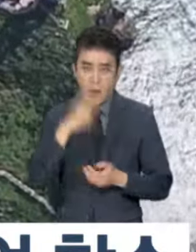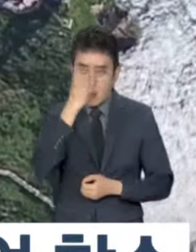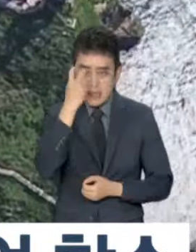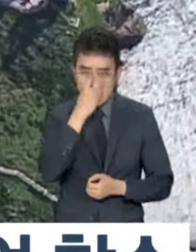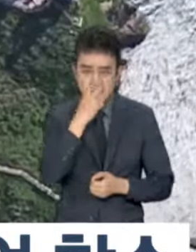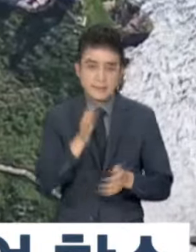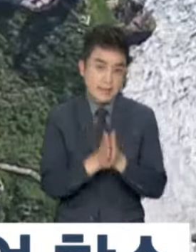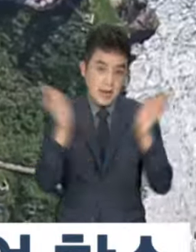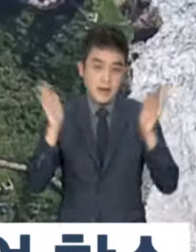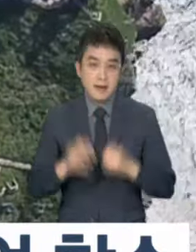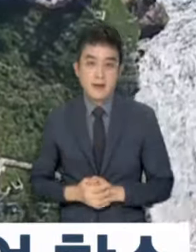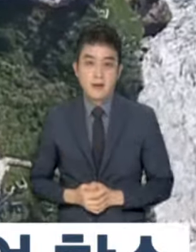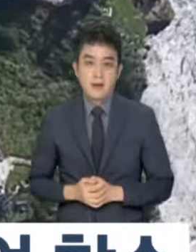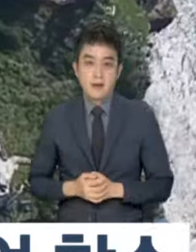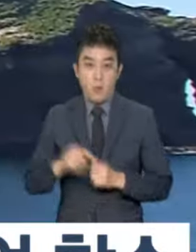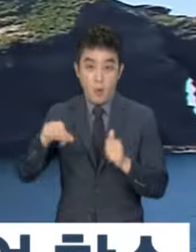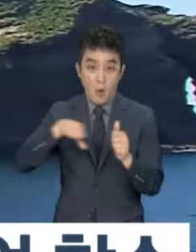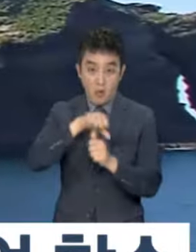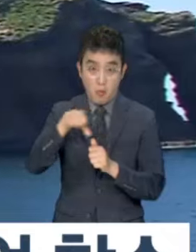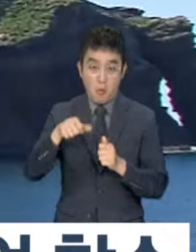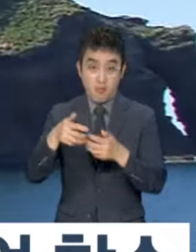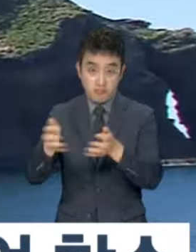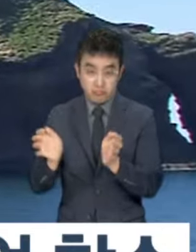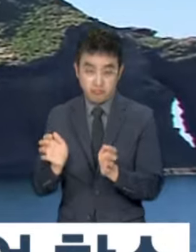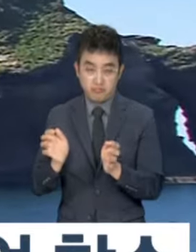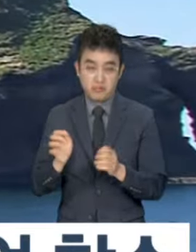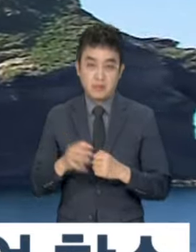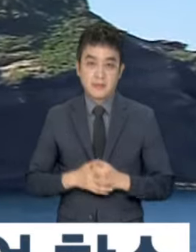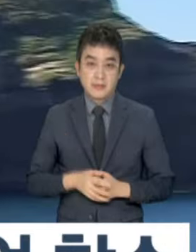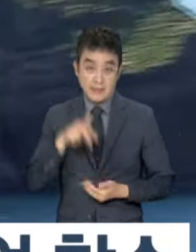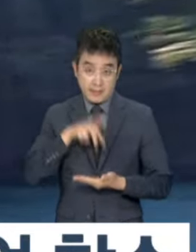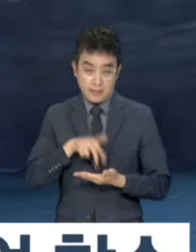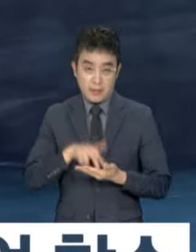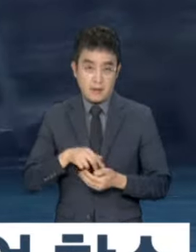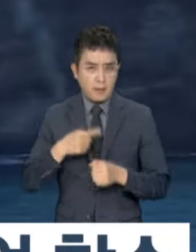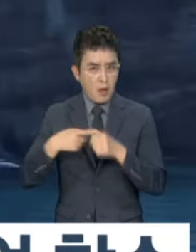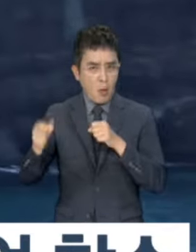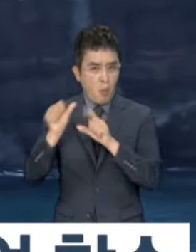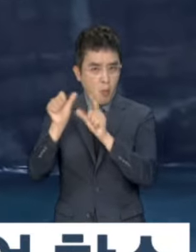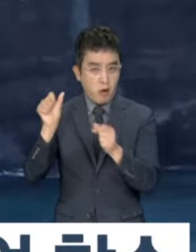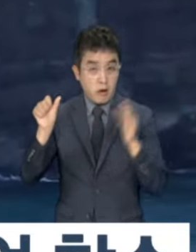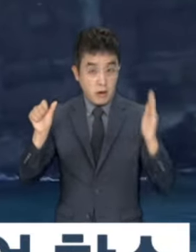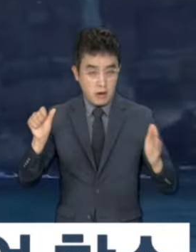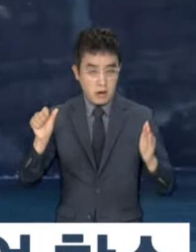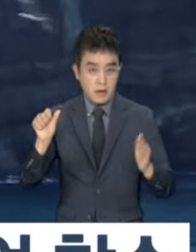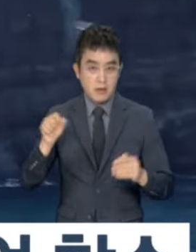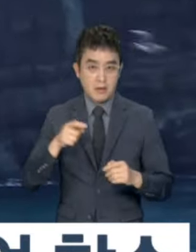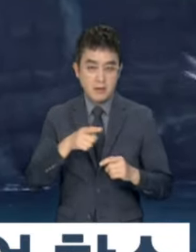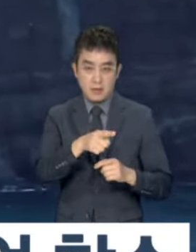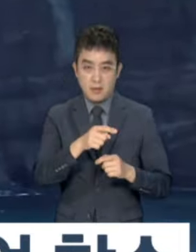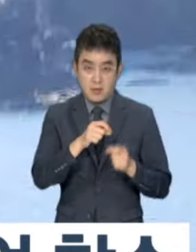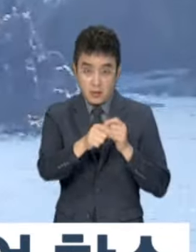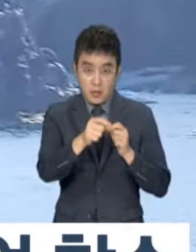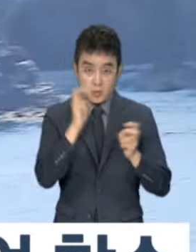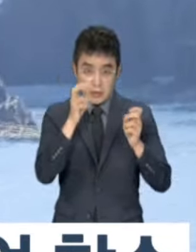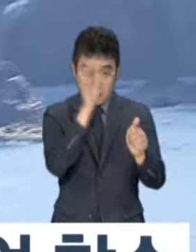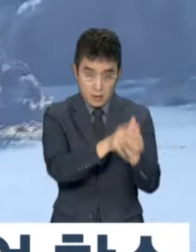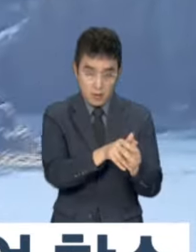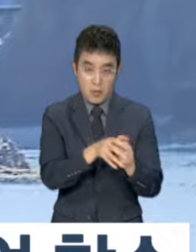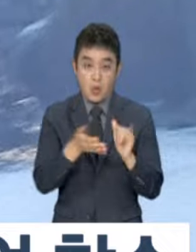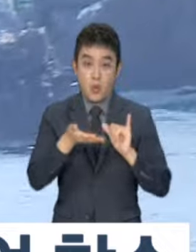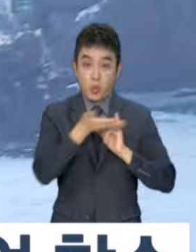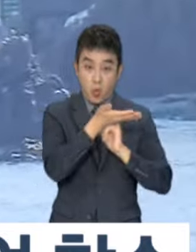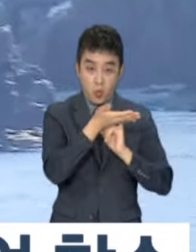착수했습니다 환경부 대구지방 환경청은 내년 5월까지 연구 용역을 통해 독도에 서식하는 집지